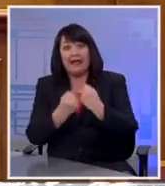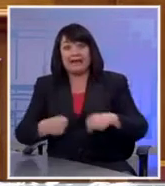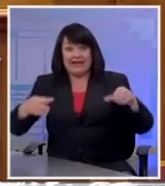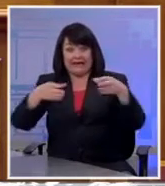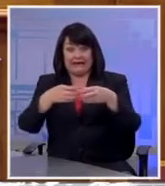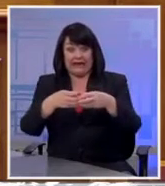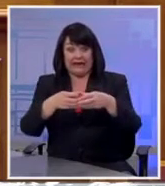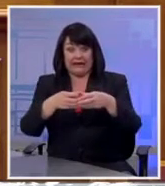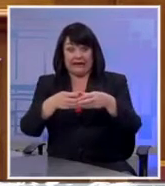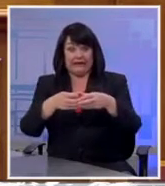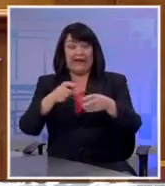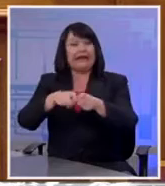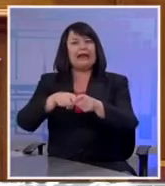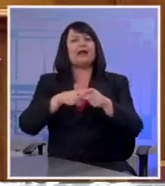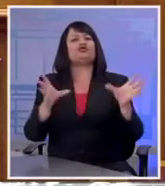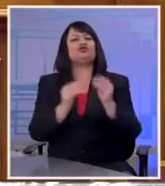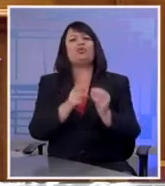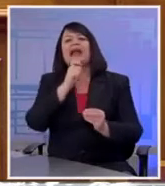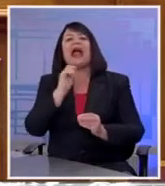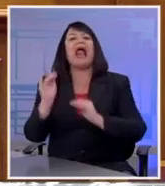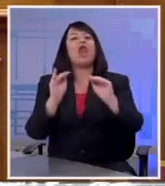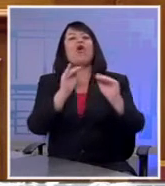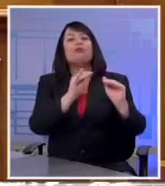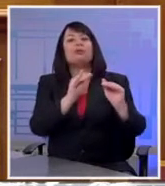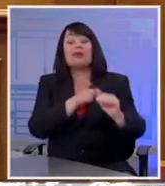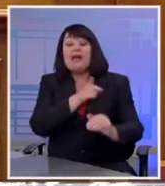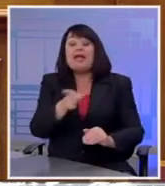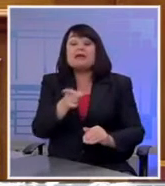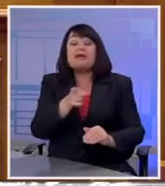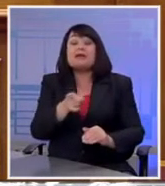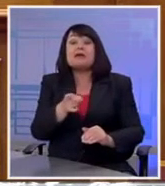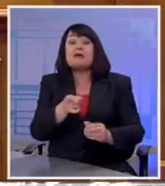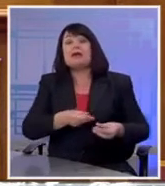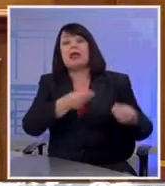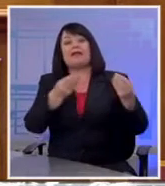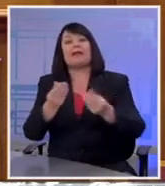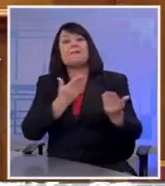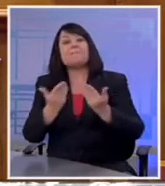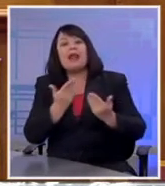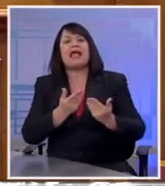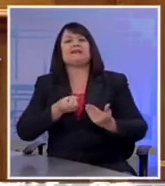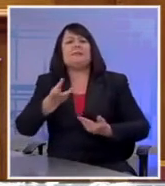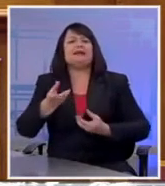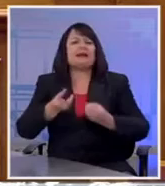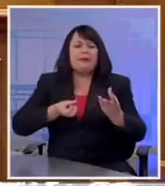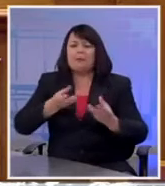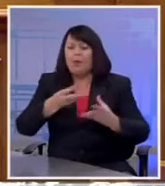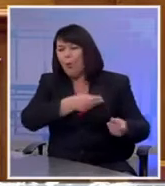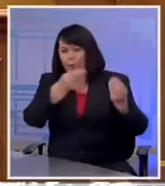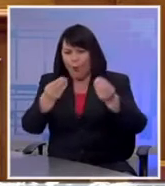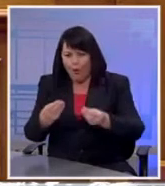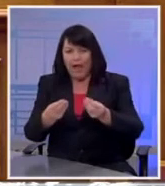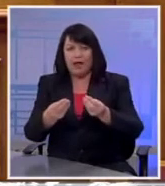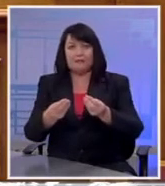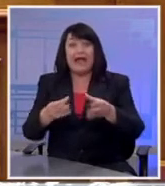κάθε ένας που έχει εταιρεία δημοσκοπήσεων να καταθέτει εκεί, όπως στο εξωτερικό, τις μελέτες, τις μετρήσεις, τα πάντα, να